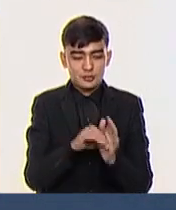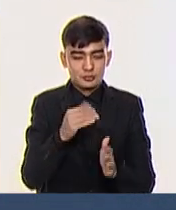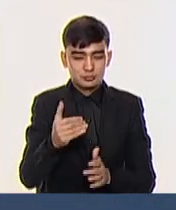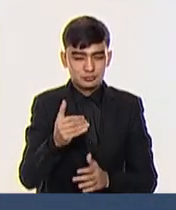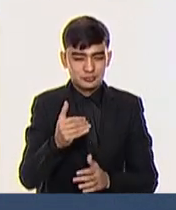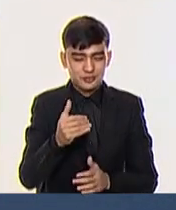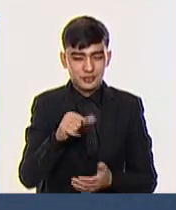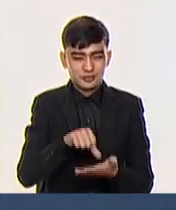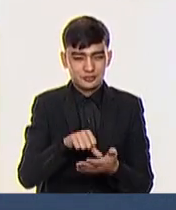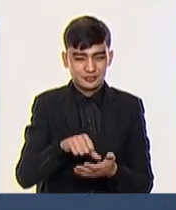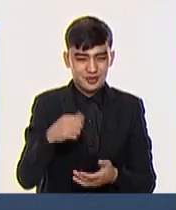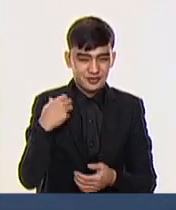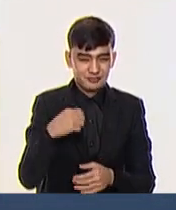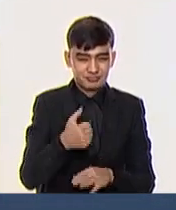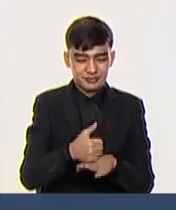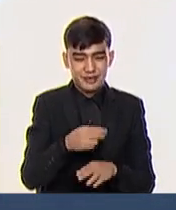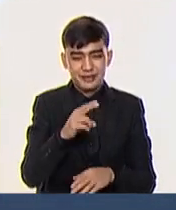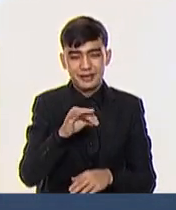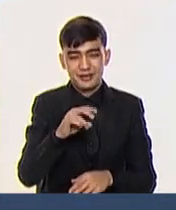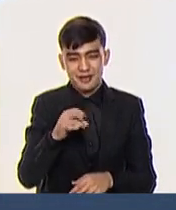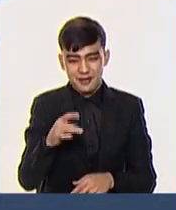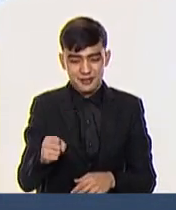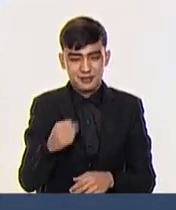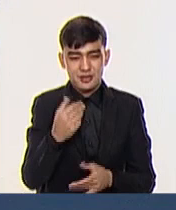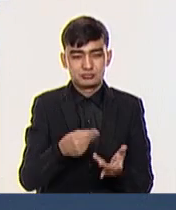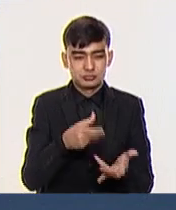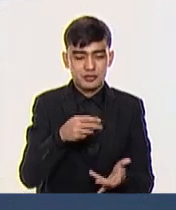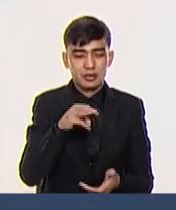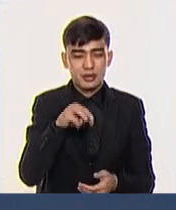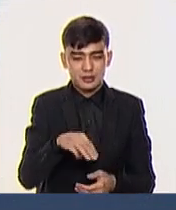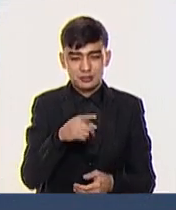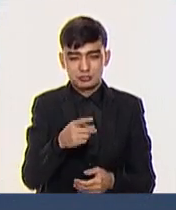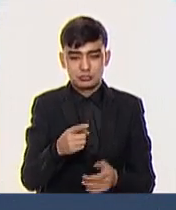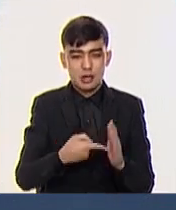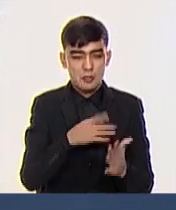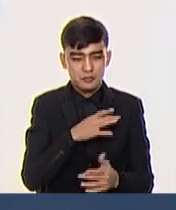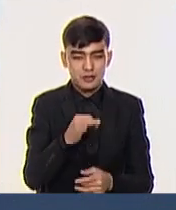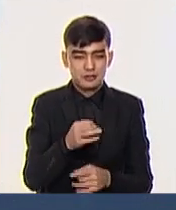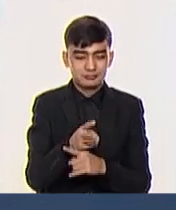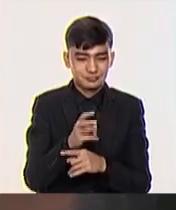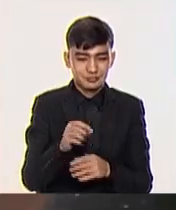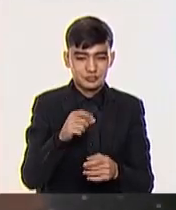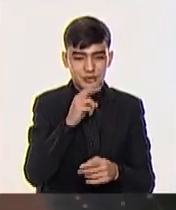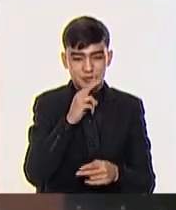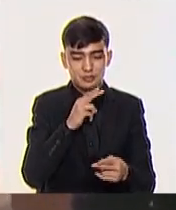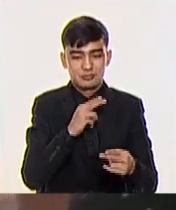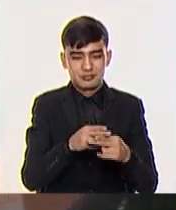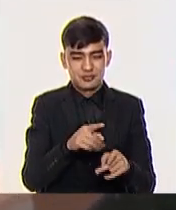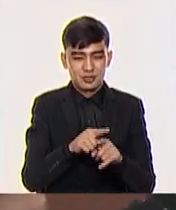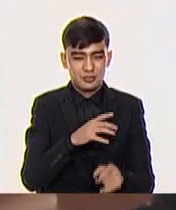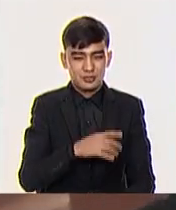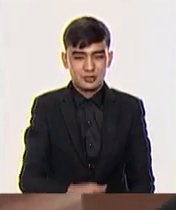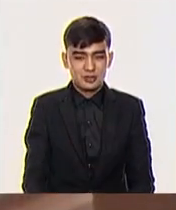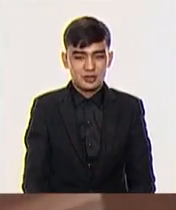төрайымы 31-ші арна тілшісі Динара Қалиевадан ПТР-тест талап етіп түсірілімге кіргізбей қойған. Четыре документа я